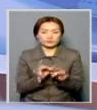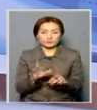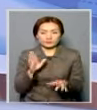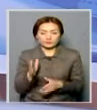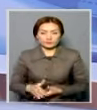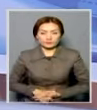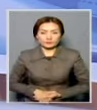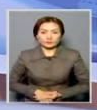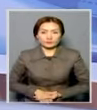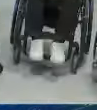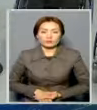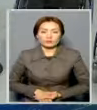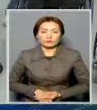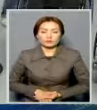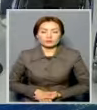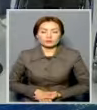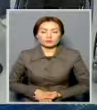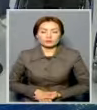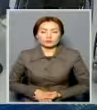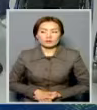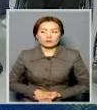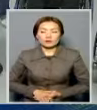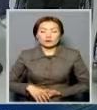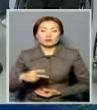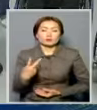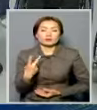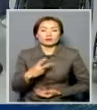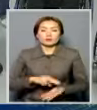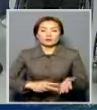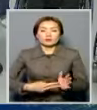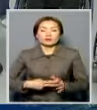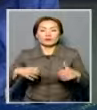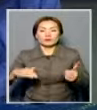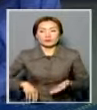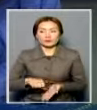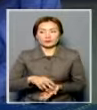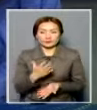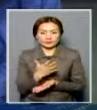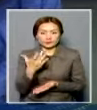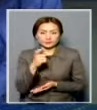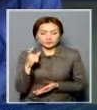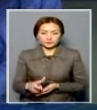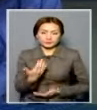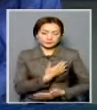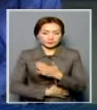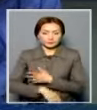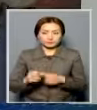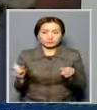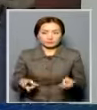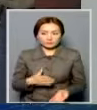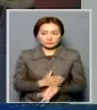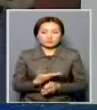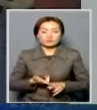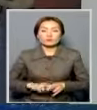моих коллег во втором этапе проекта приняли участие пять человек с ограниченными возможностями